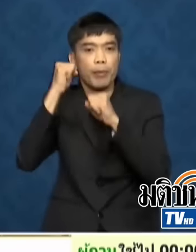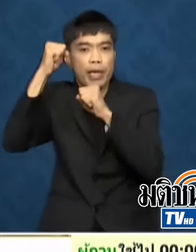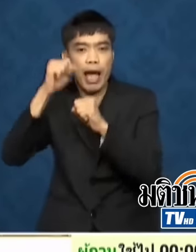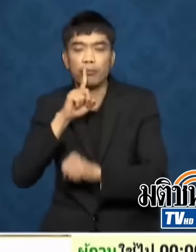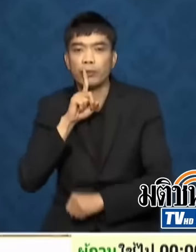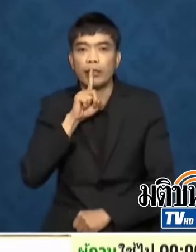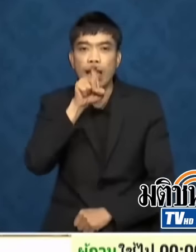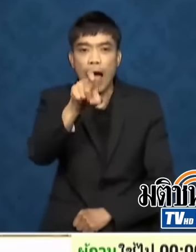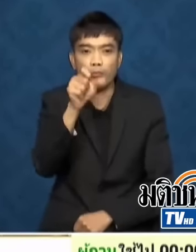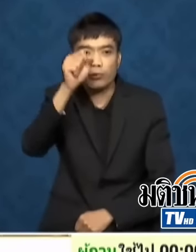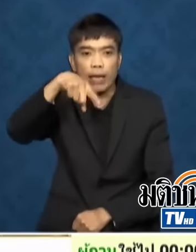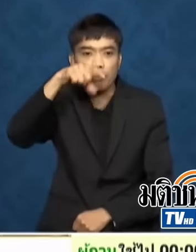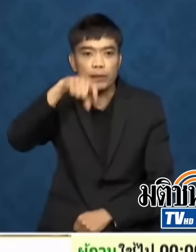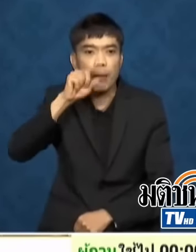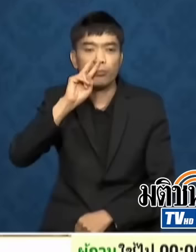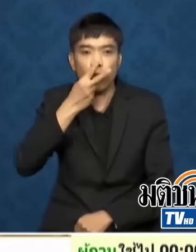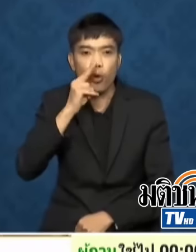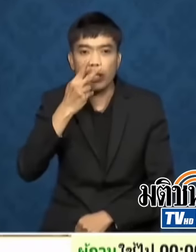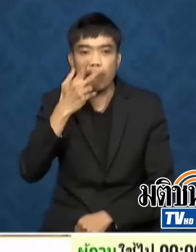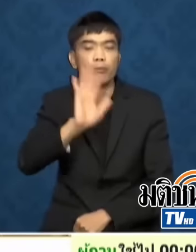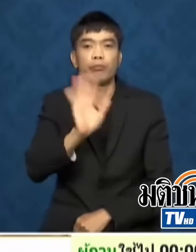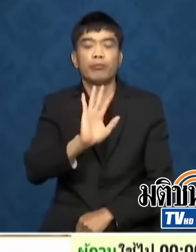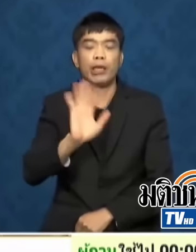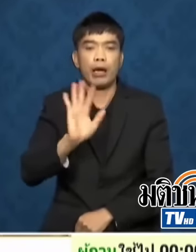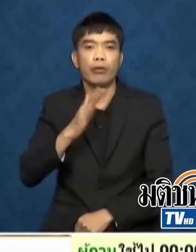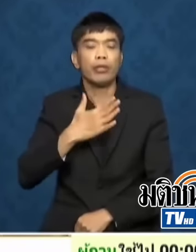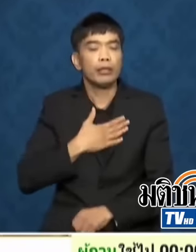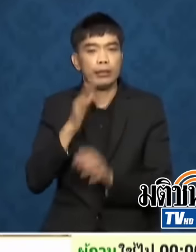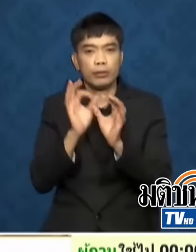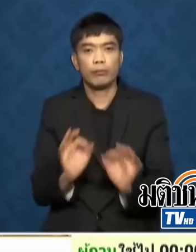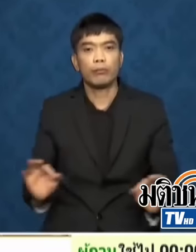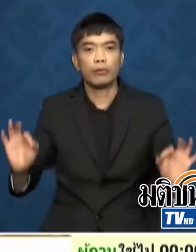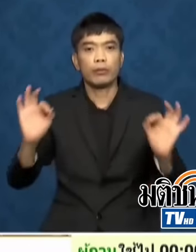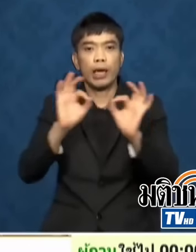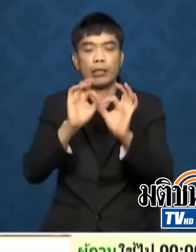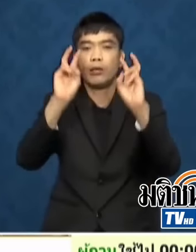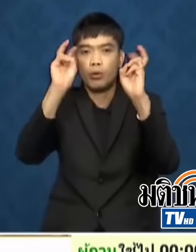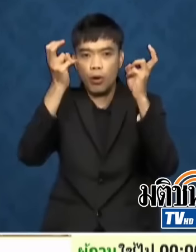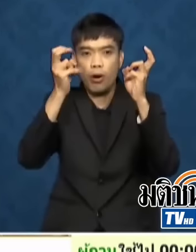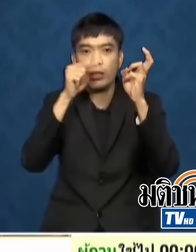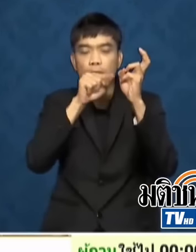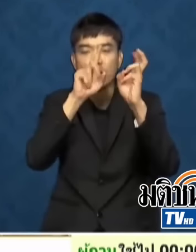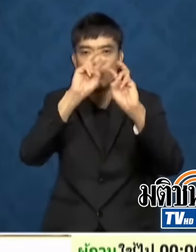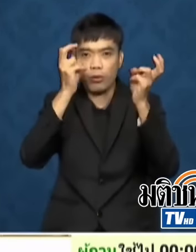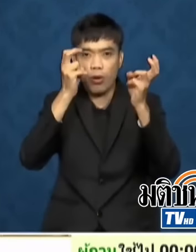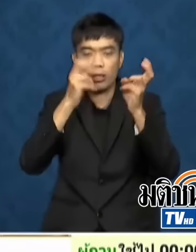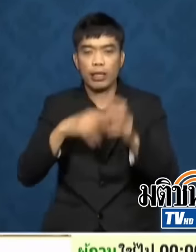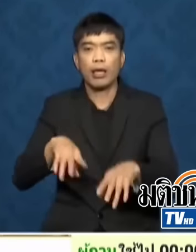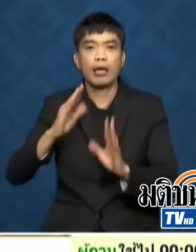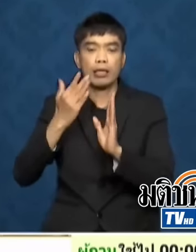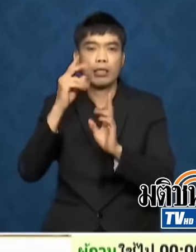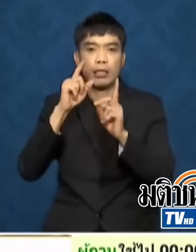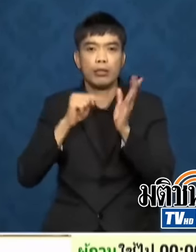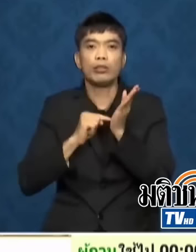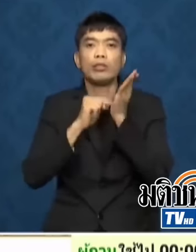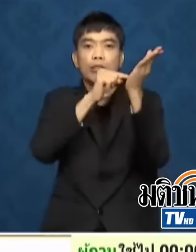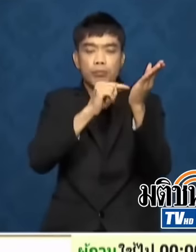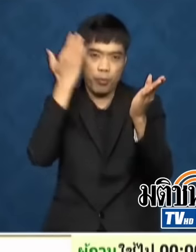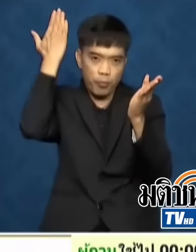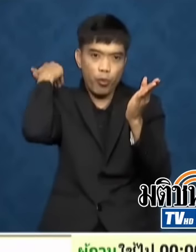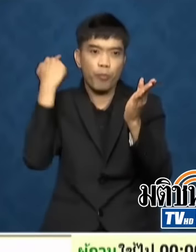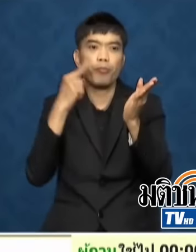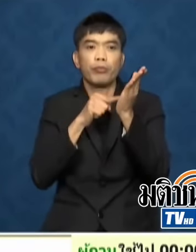นะครับของทั้งสองท่านก่อนหน้าอย่างแน่นอนและที่สำคัญเนื่องจากว่ากระทู้นี้นะครับเป็นกระทู้ที่มีการตั้งไว้นานแล้วสถานการณ์ห